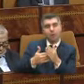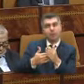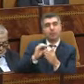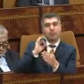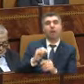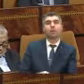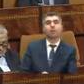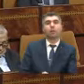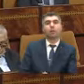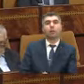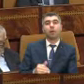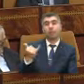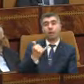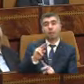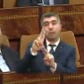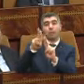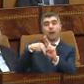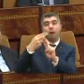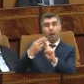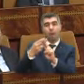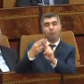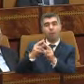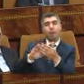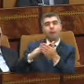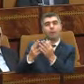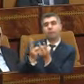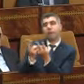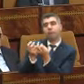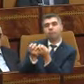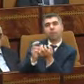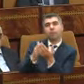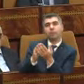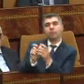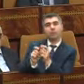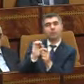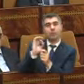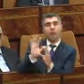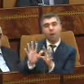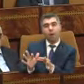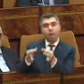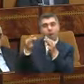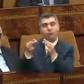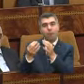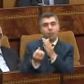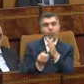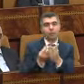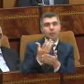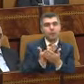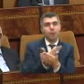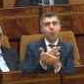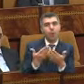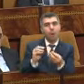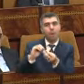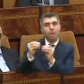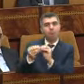وهي كفيلة بالإجابة عن العديد من الانتظارات التنموية وإيجاد حلول أكثر نجاعة